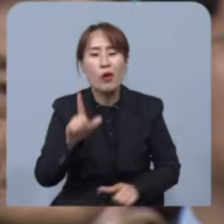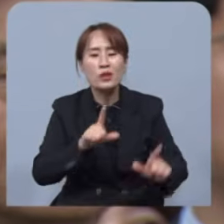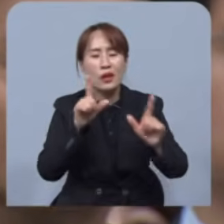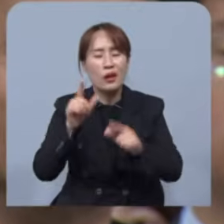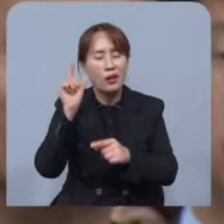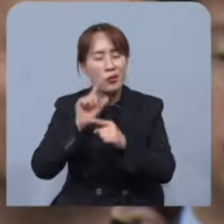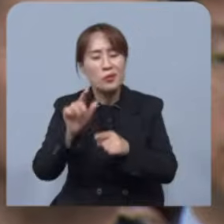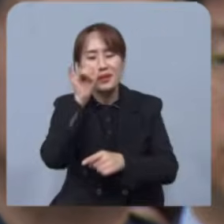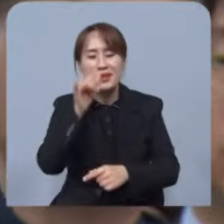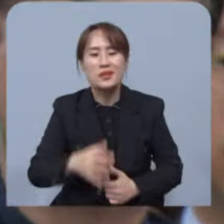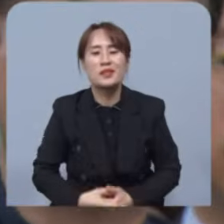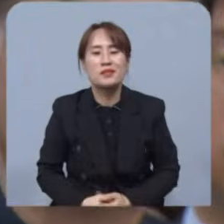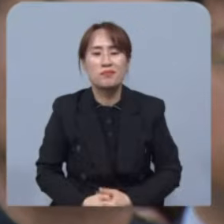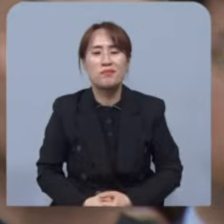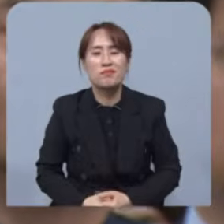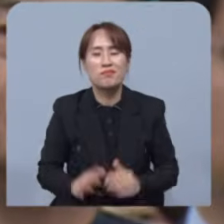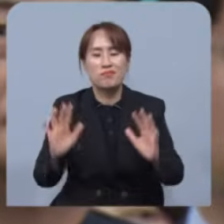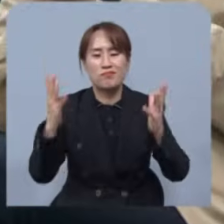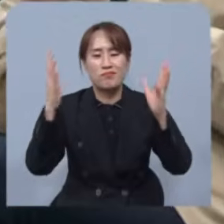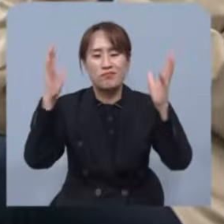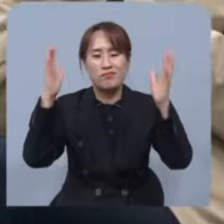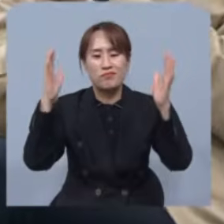듭니다.